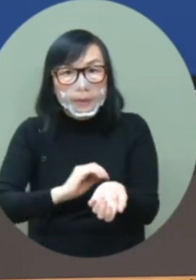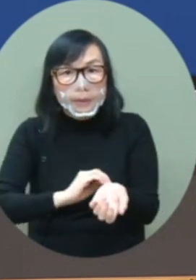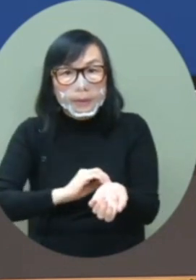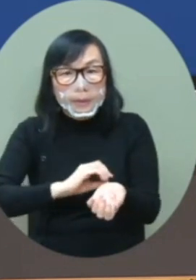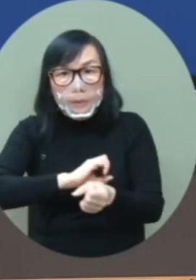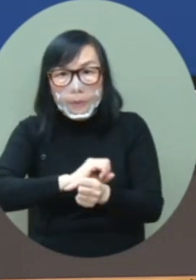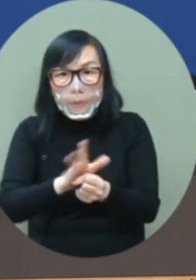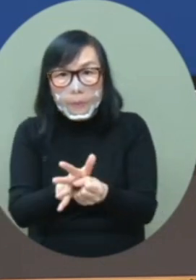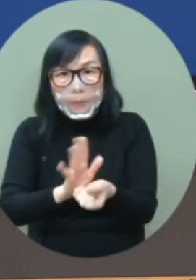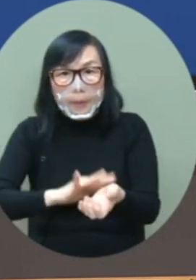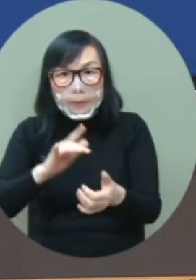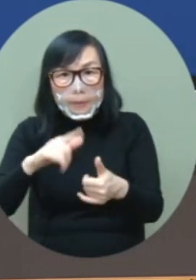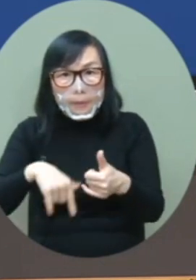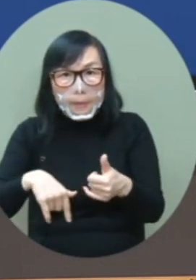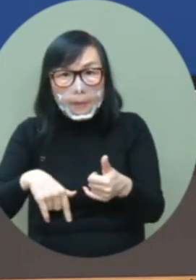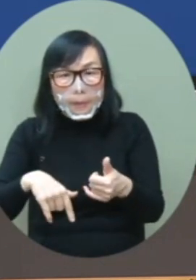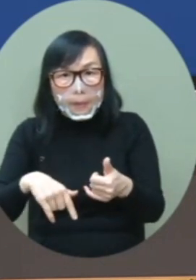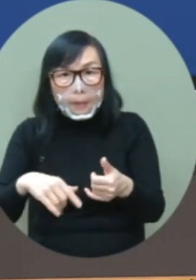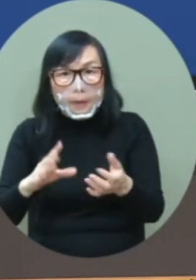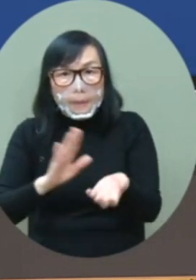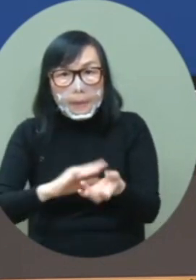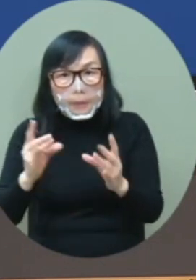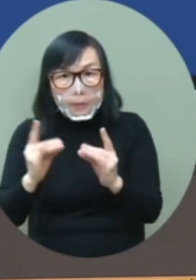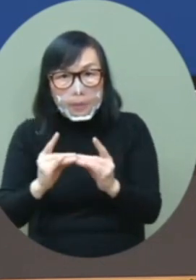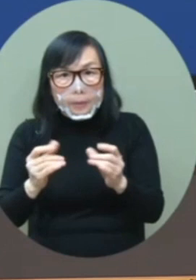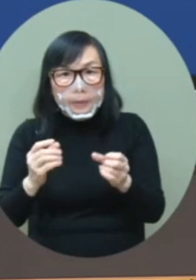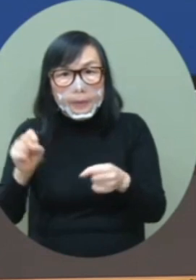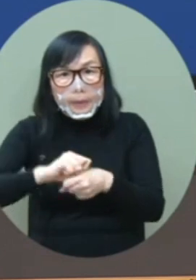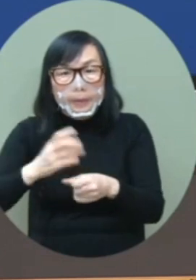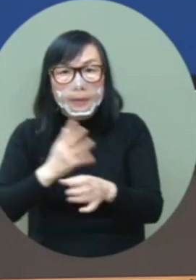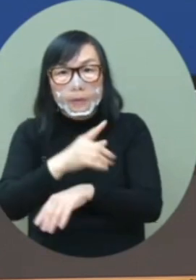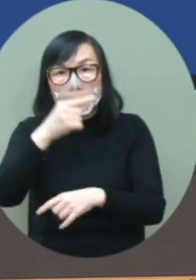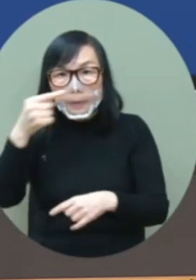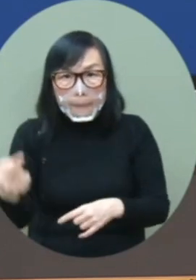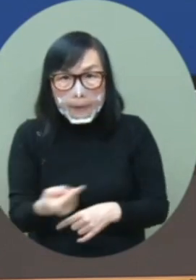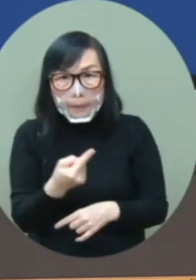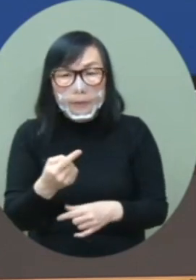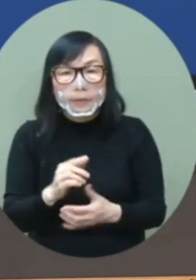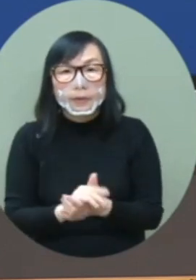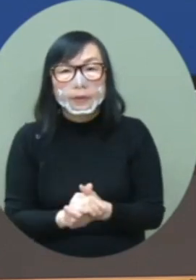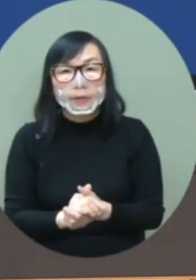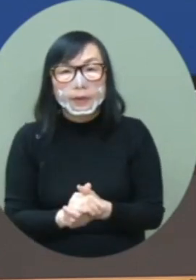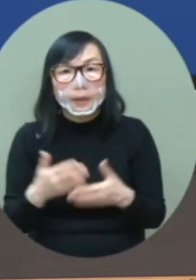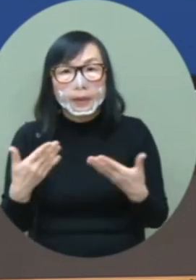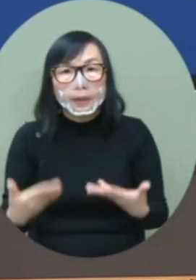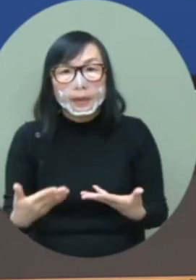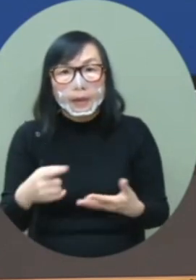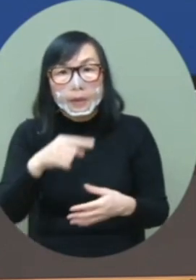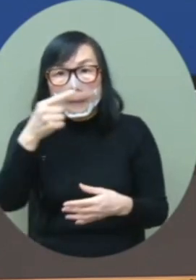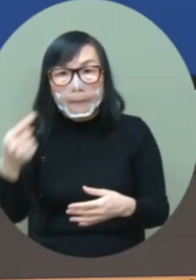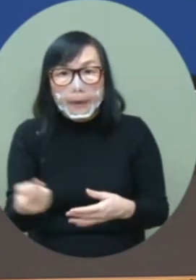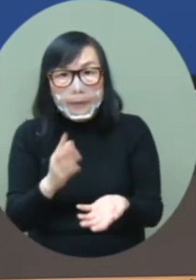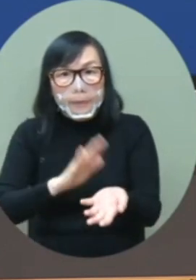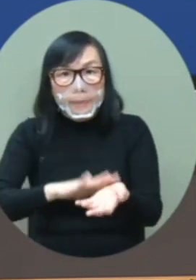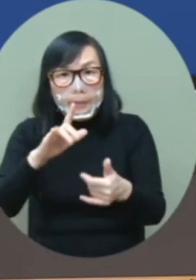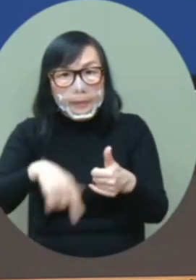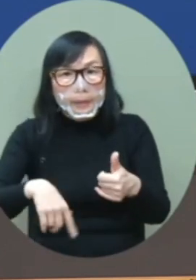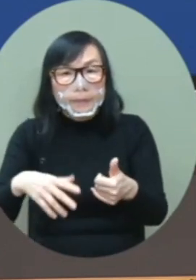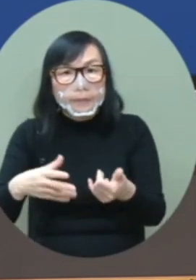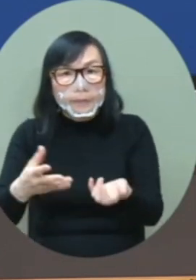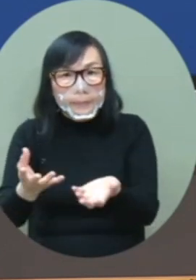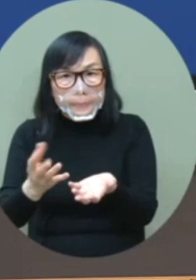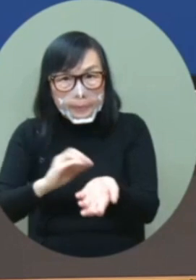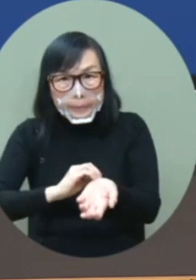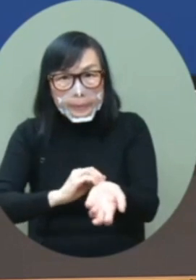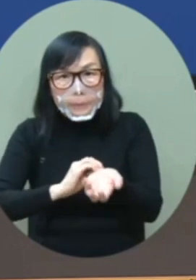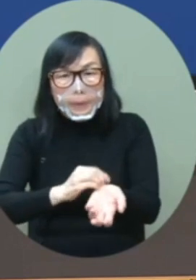冠病人的病床呢增加到超过10,000张。今日亦都有10,000位病人呢在接受